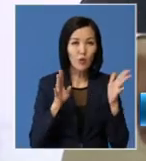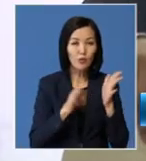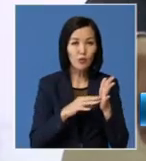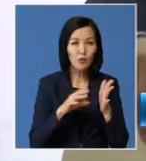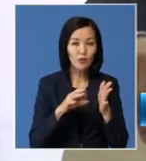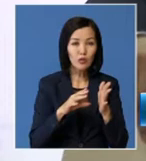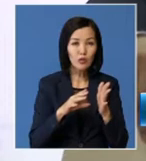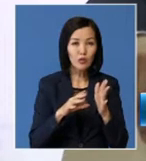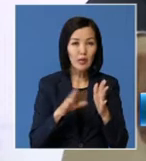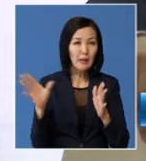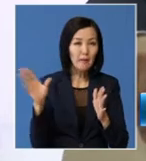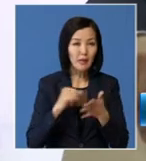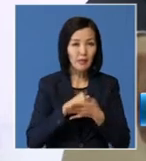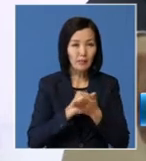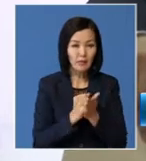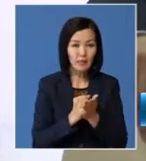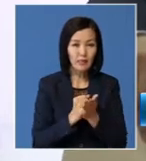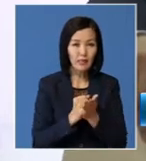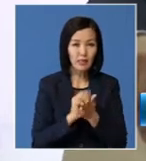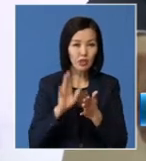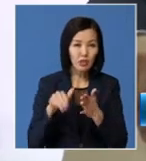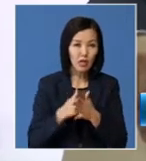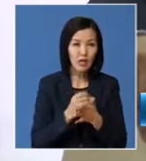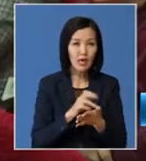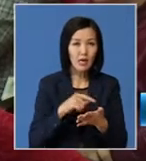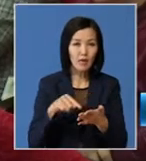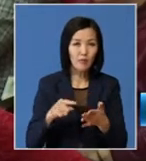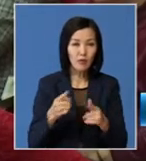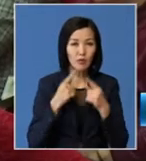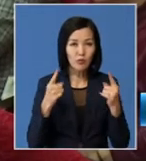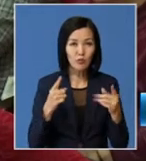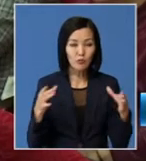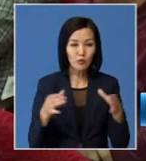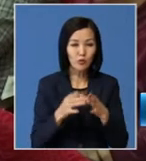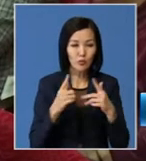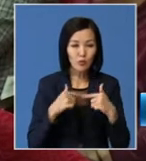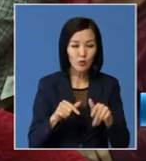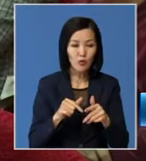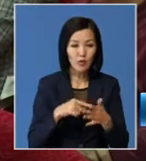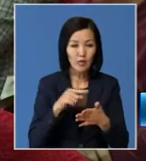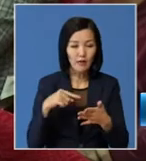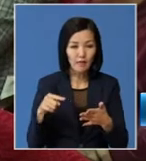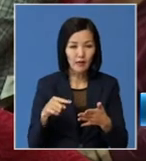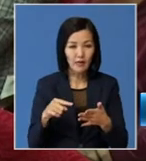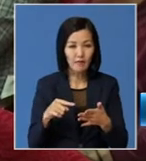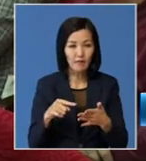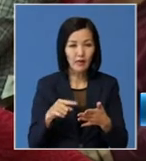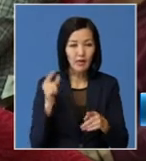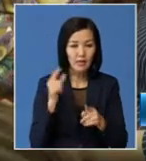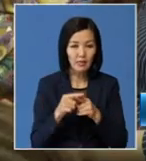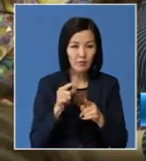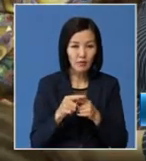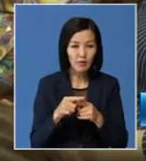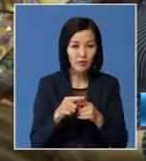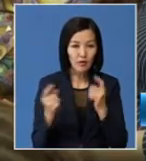бекіткенін бүкіл ел біледі. Жаңа әліпбиді зерделеуде төрт ірі жұмыс тобы құрылған. Олар орфографиялық, әдістемелік, терминологиялық, сондай-ақ